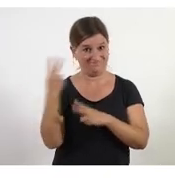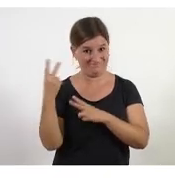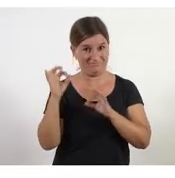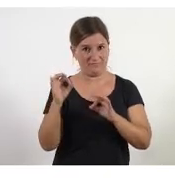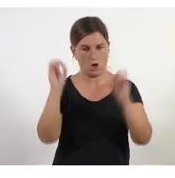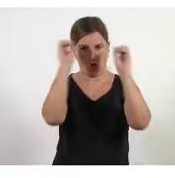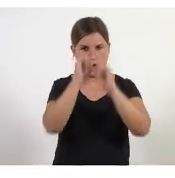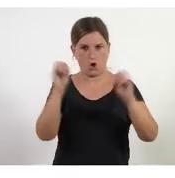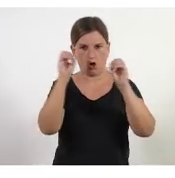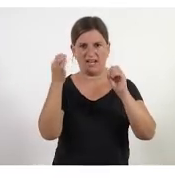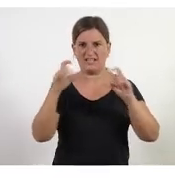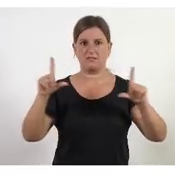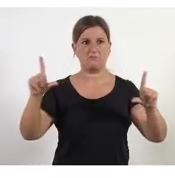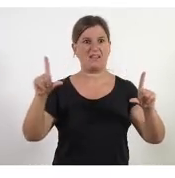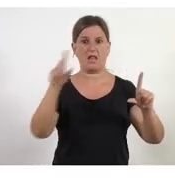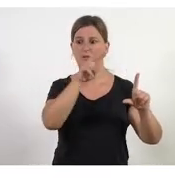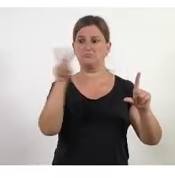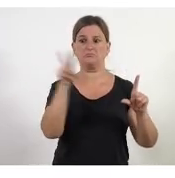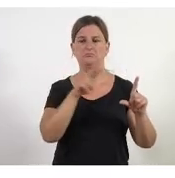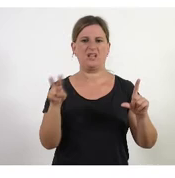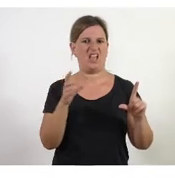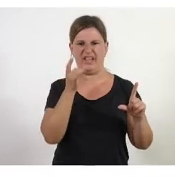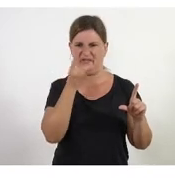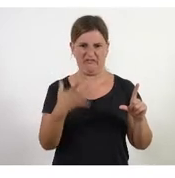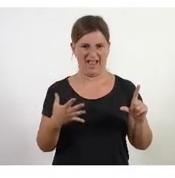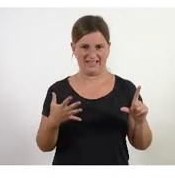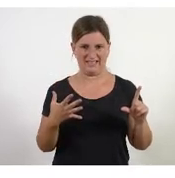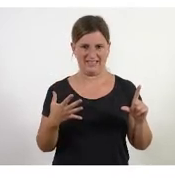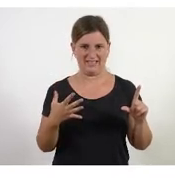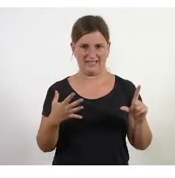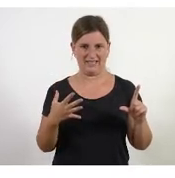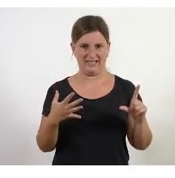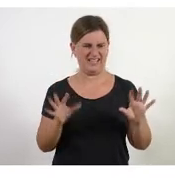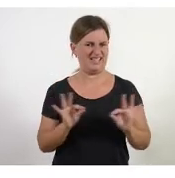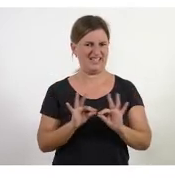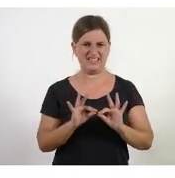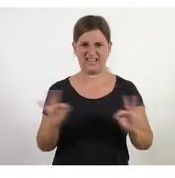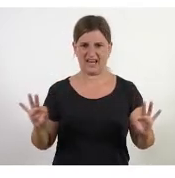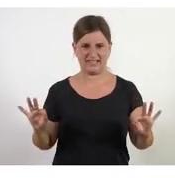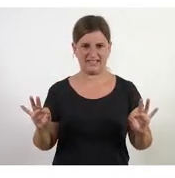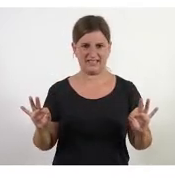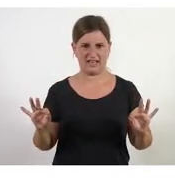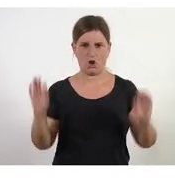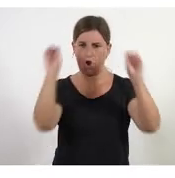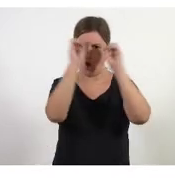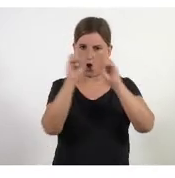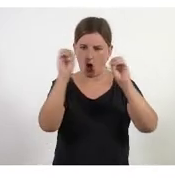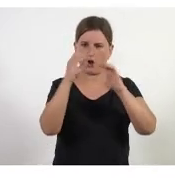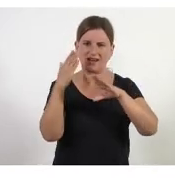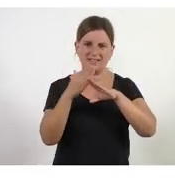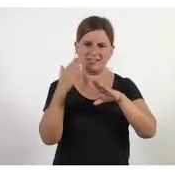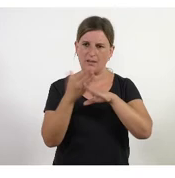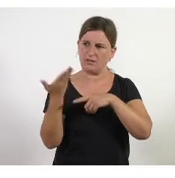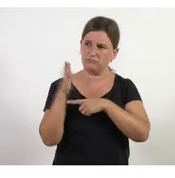és una pantalla molt amigable, d'acord? Que sobretot destaca el punt de senzillesa que Google sempre vol fer present a tots